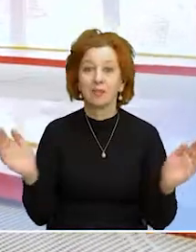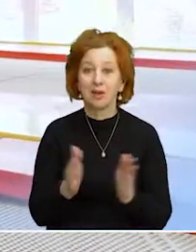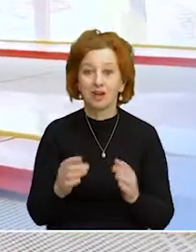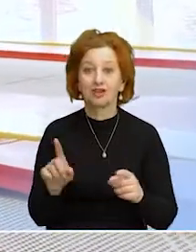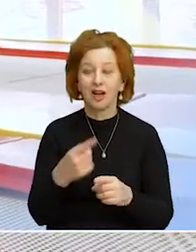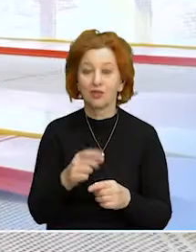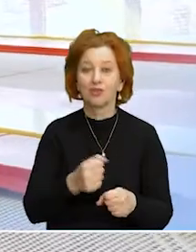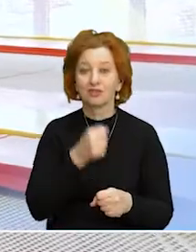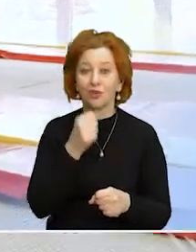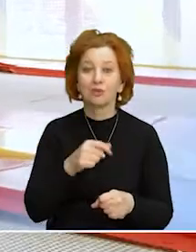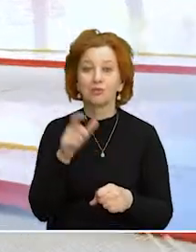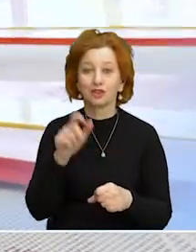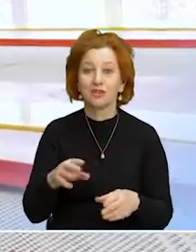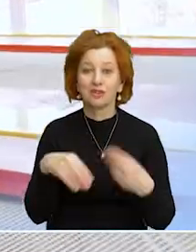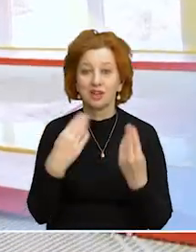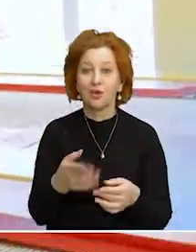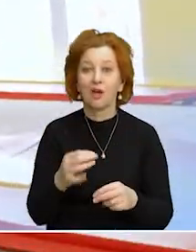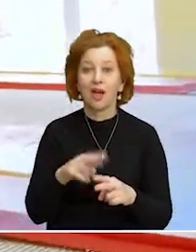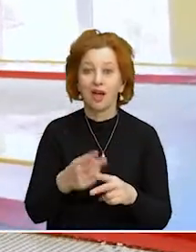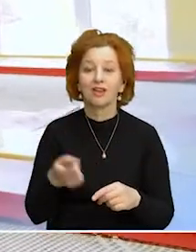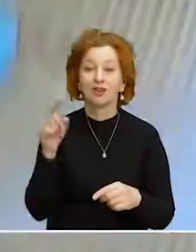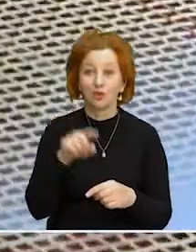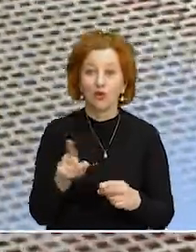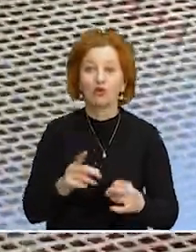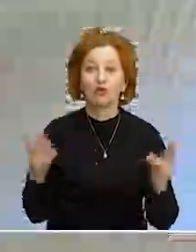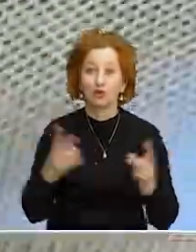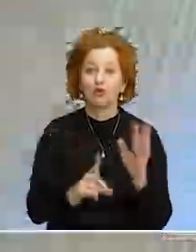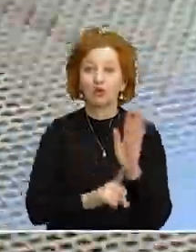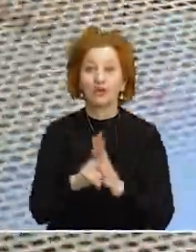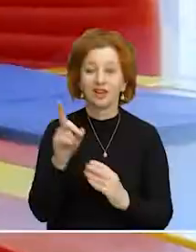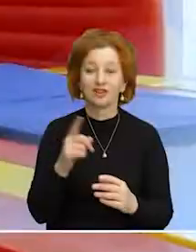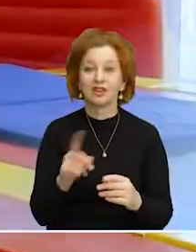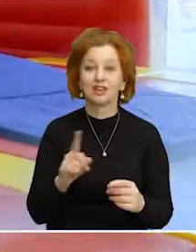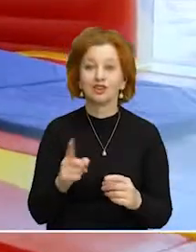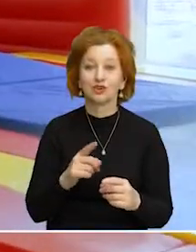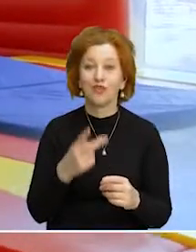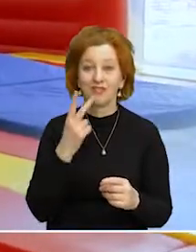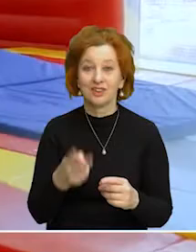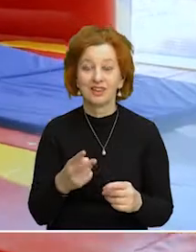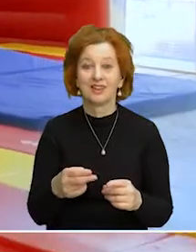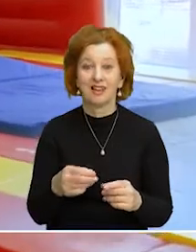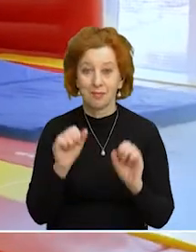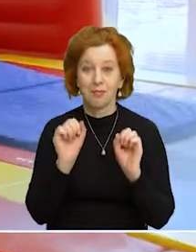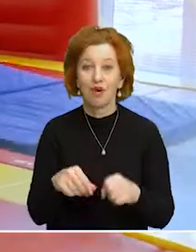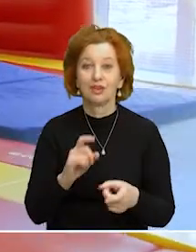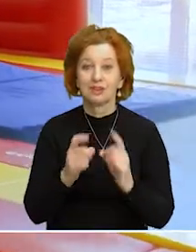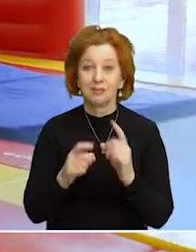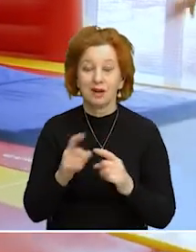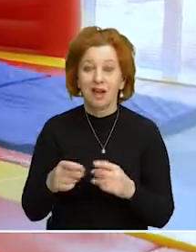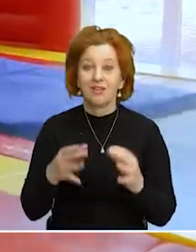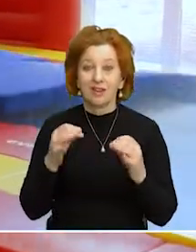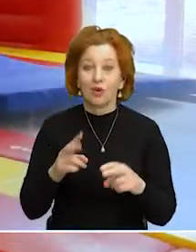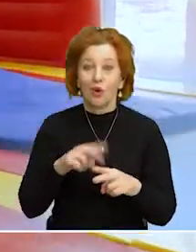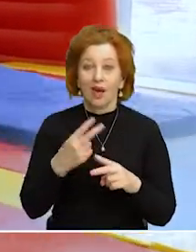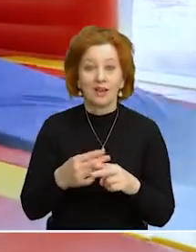меньше той, которую взрослому человеку дают на склоне, но это как раз то, что нужно начинающему. Как вы видите, даже новичок может справиться с легким